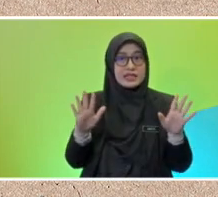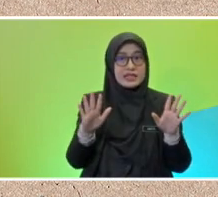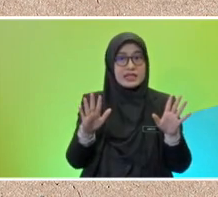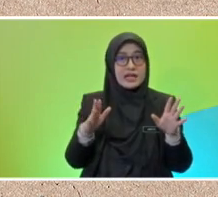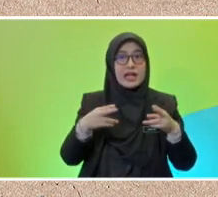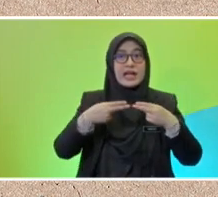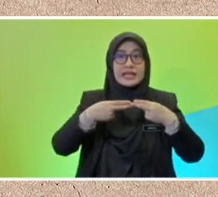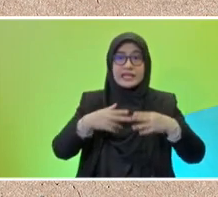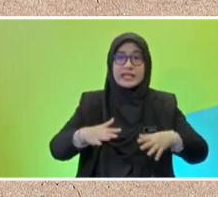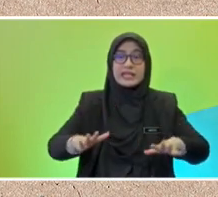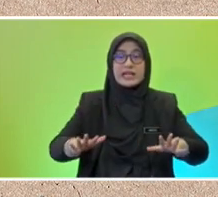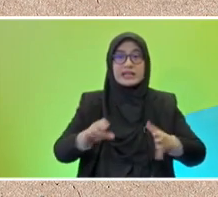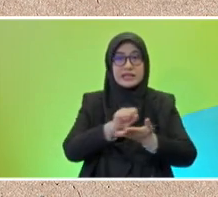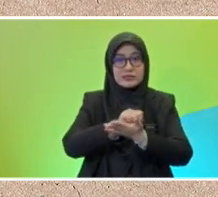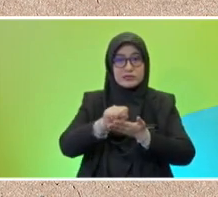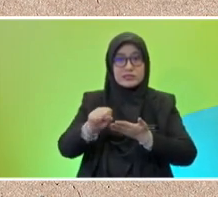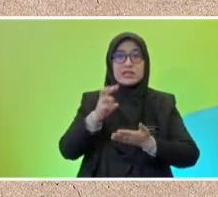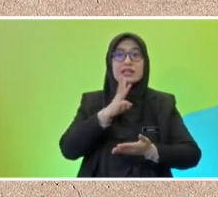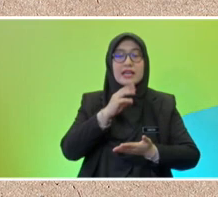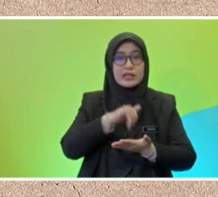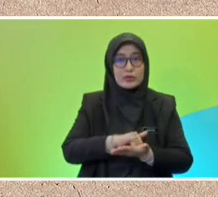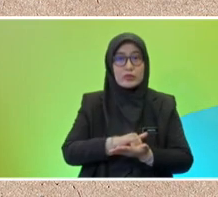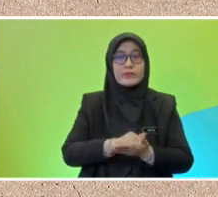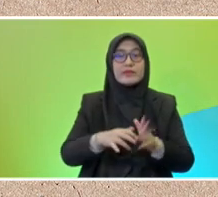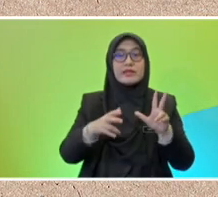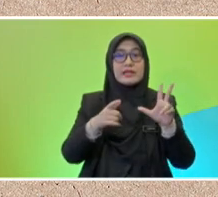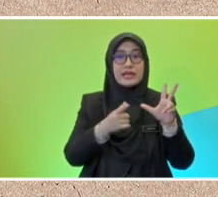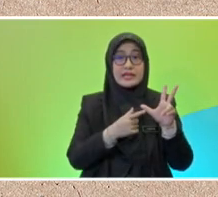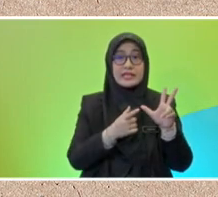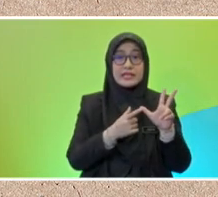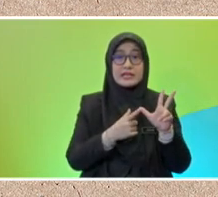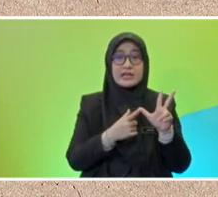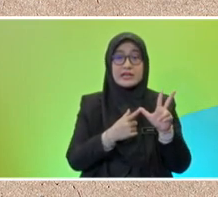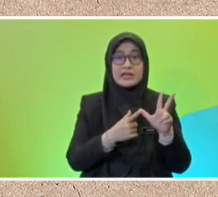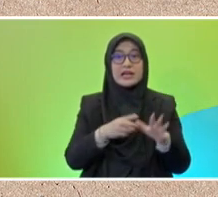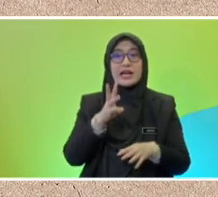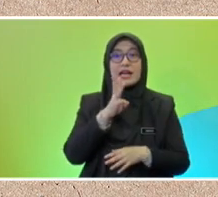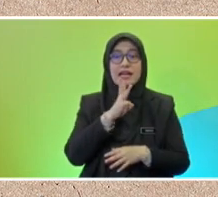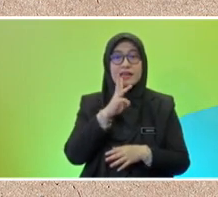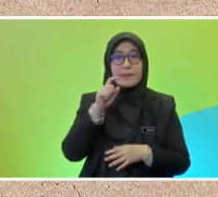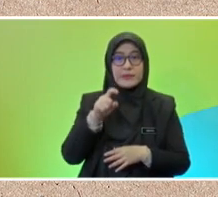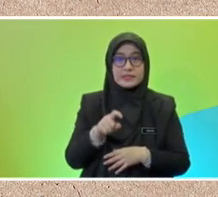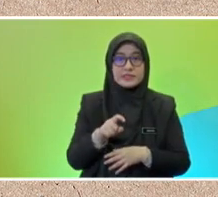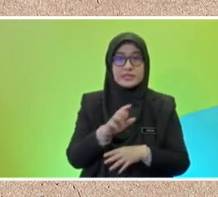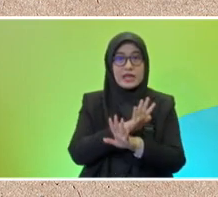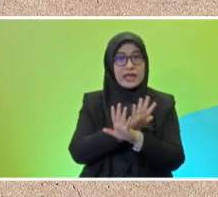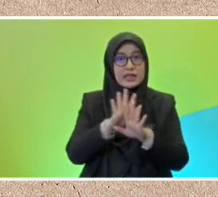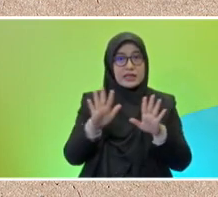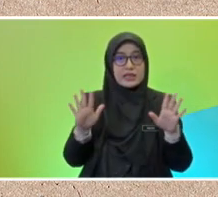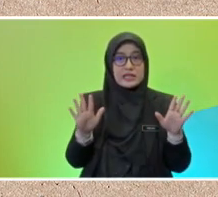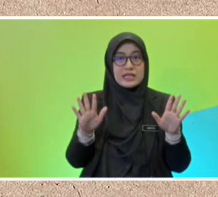kesucian air tersebut dan yang ketiga air tersebut mesti tidak pernah